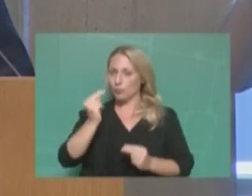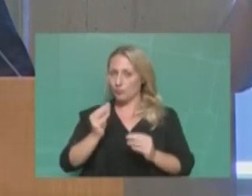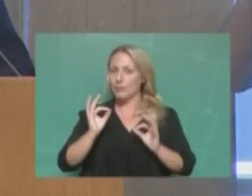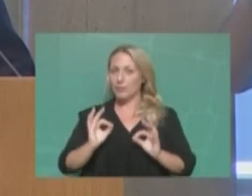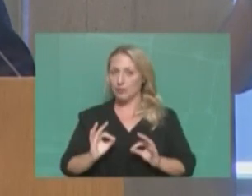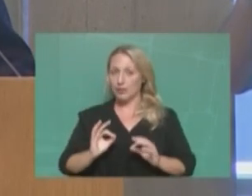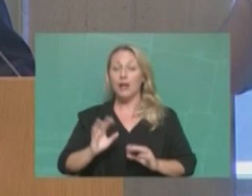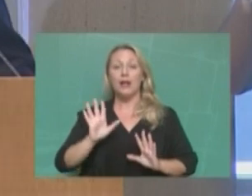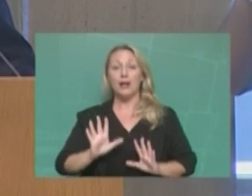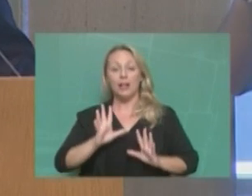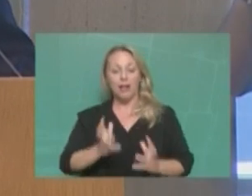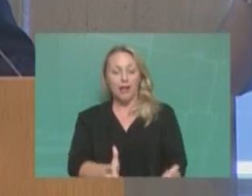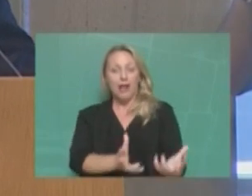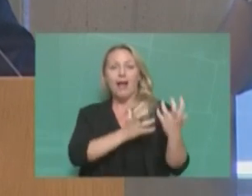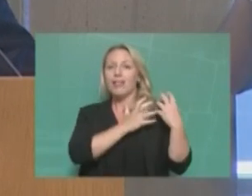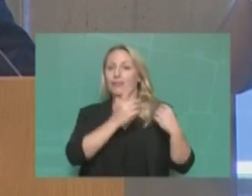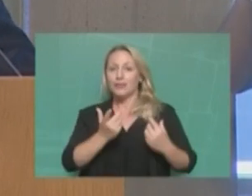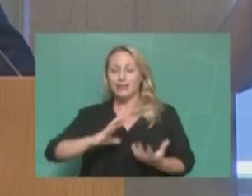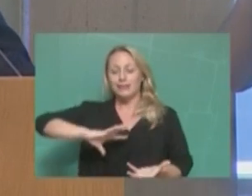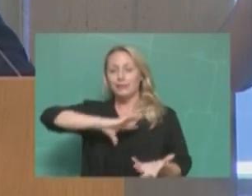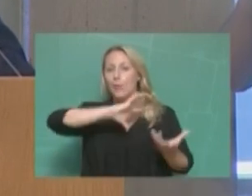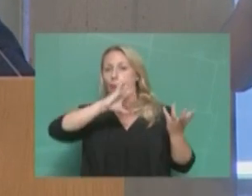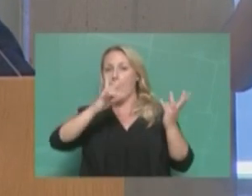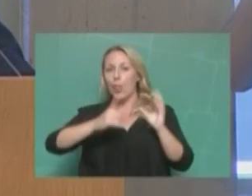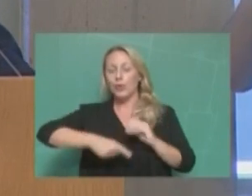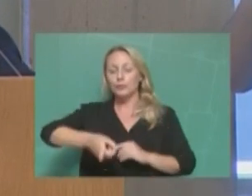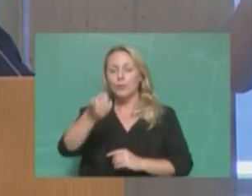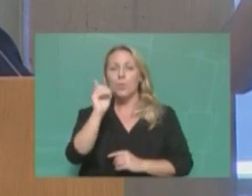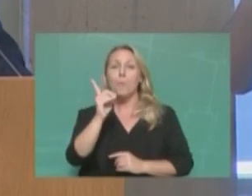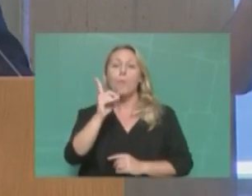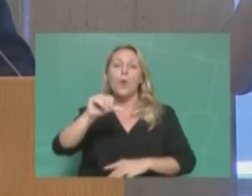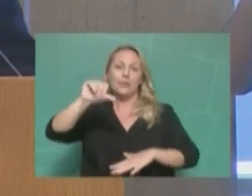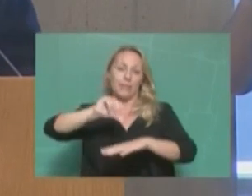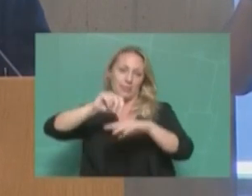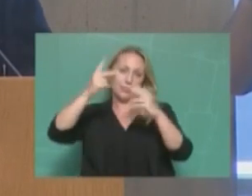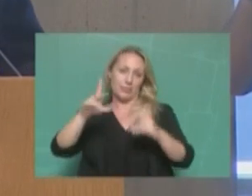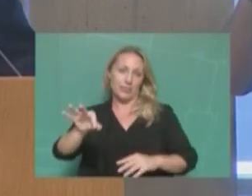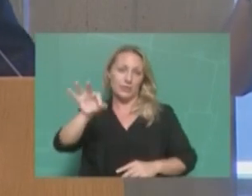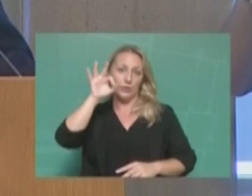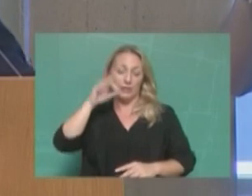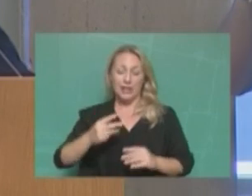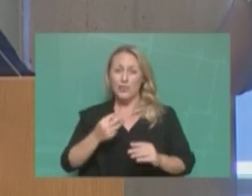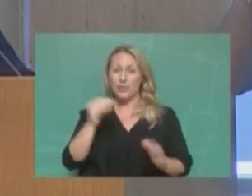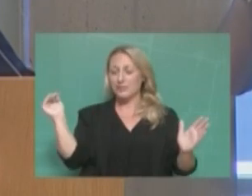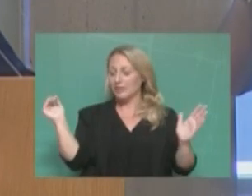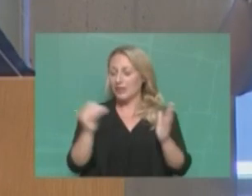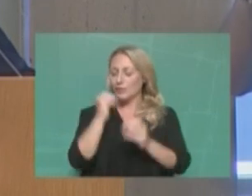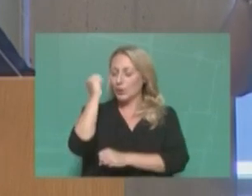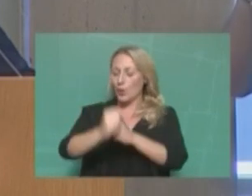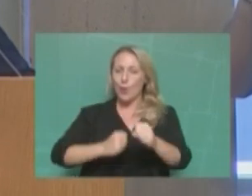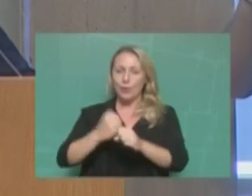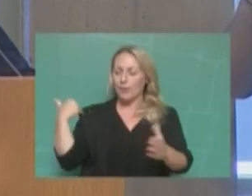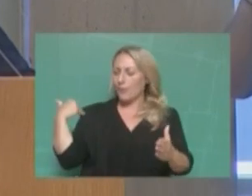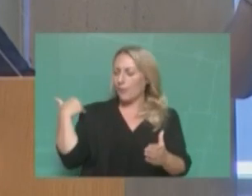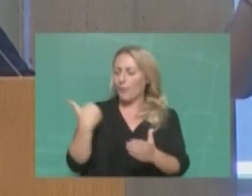Αναλαμβάνω τη διοίκηση μιας πόλης μοναδικής, με ιστορία 2.500 χρόνων, με πολλαπλά πολιτισμικά